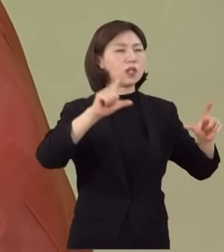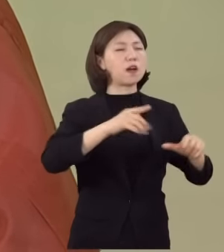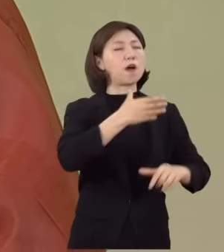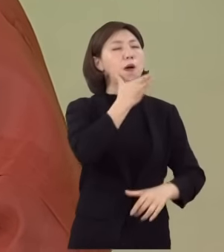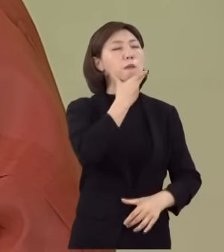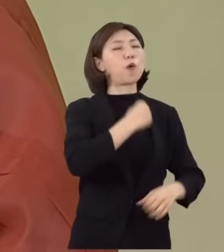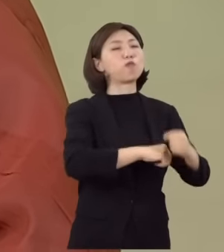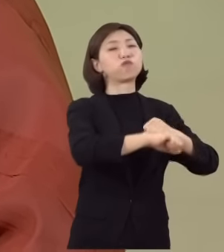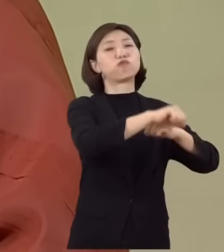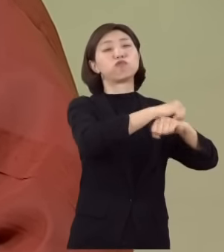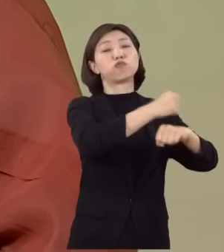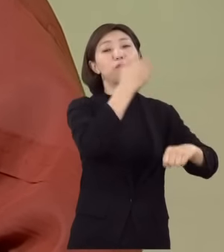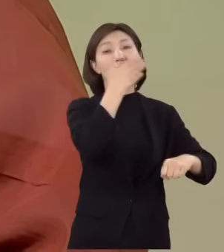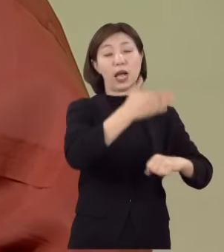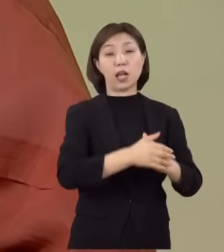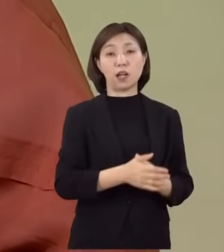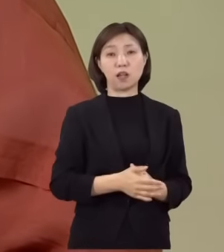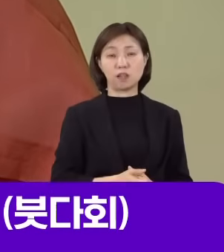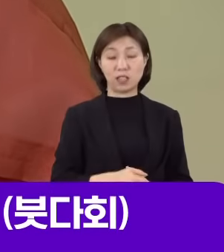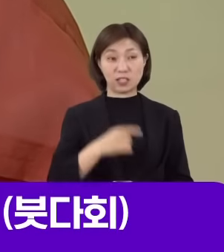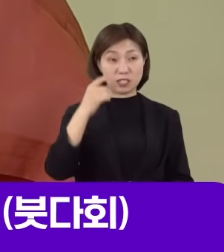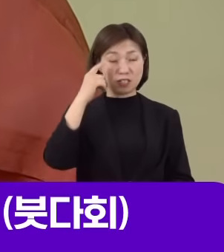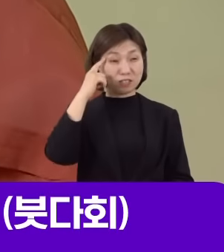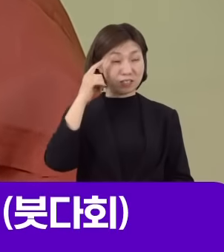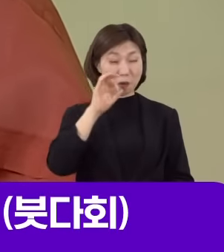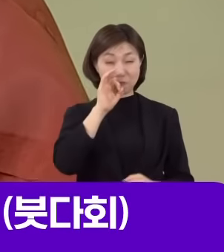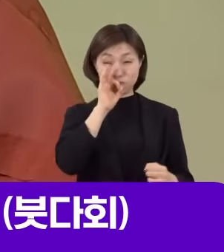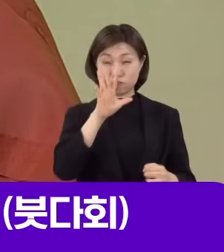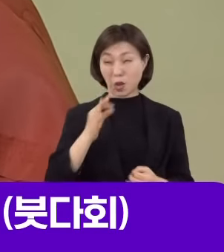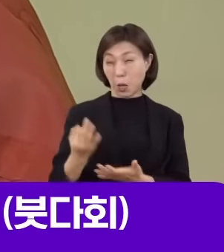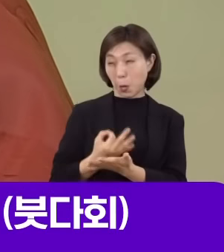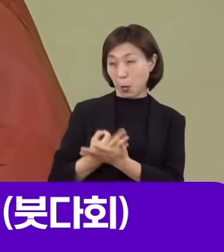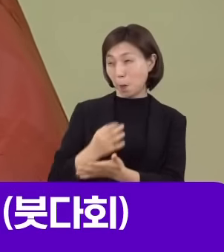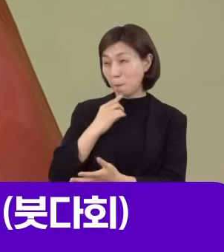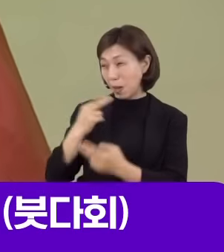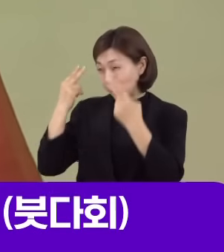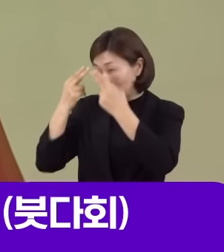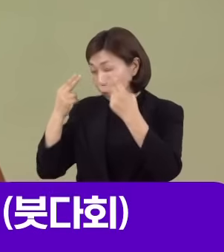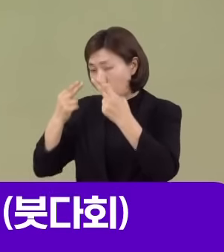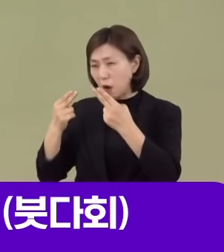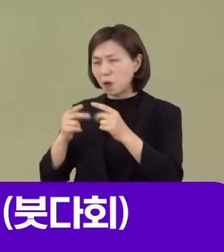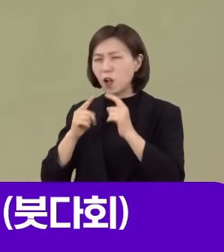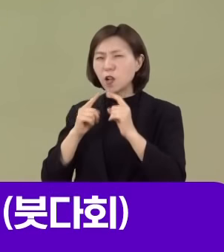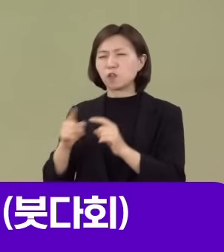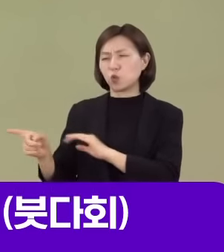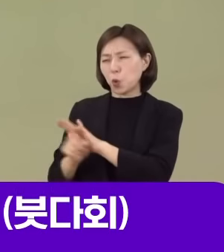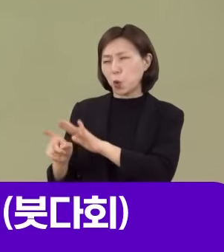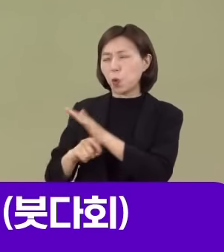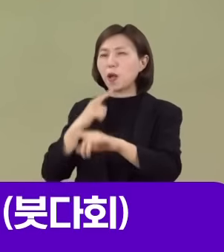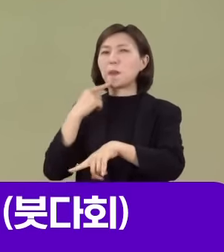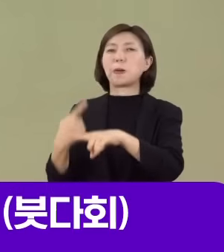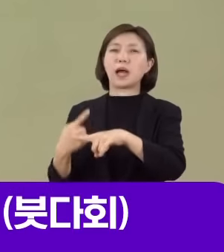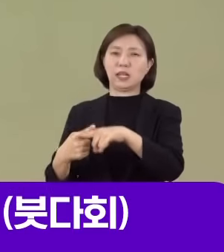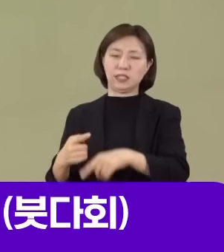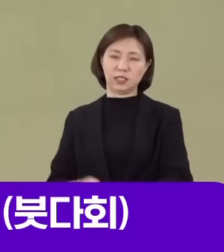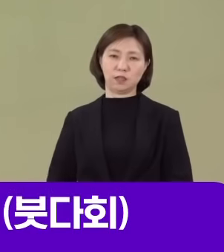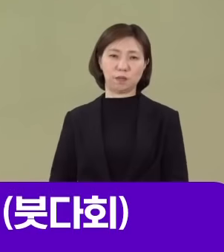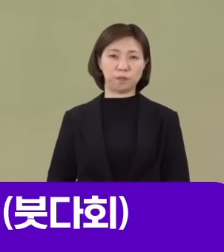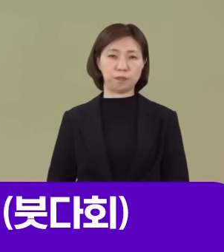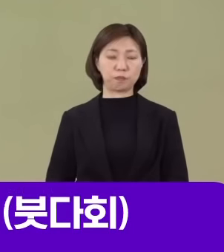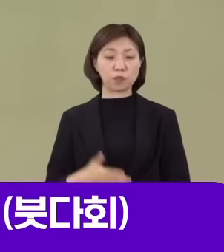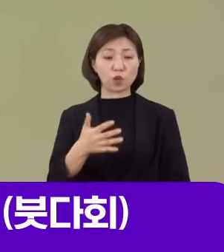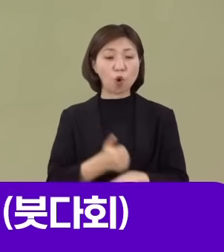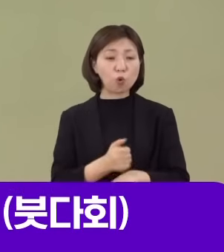백성의 도적이 될 것입니다 그러므로 어떤 것을 취하고 어떤